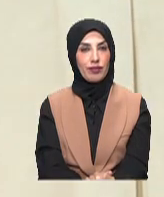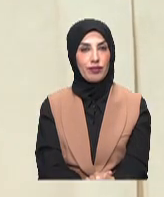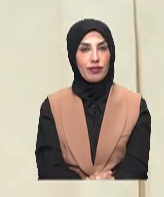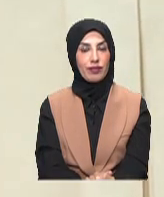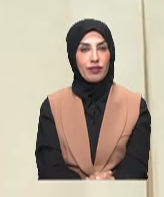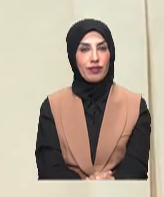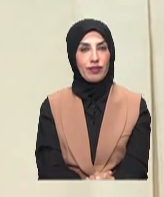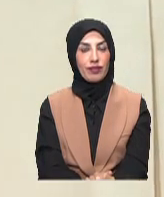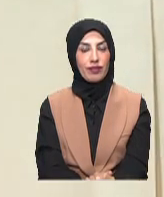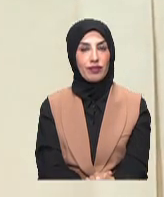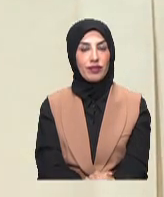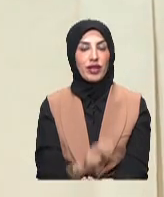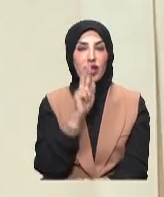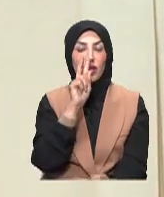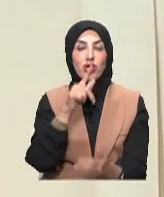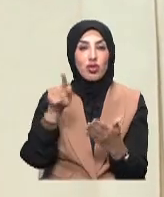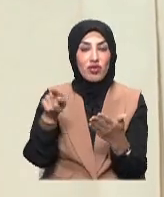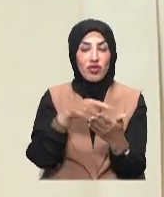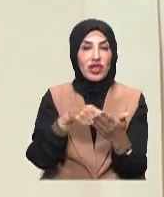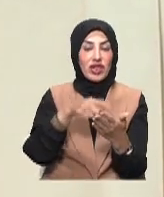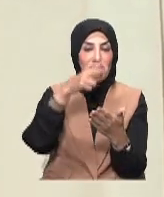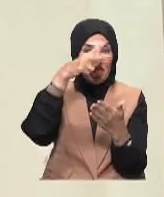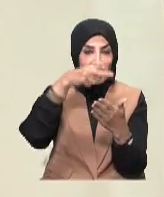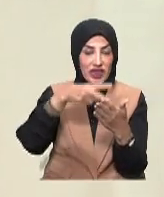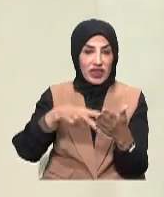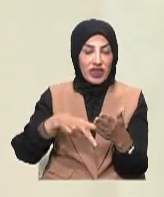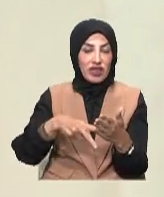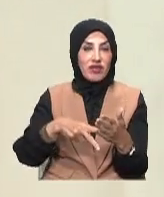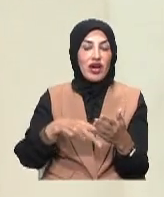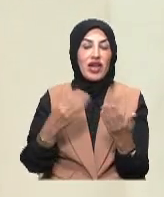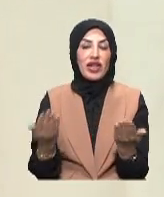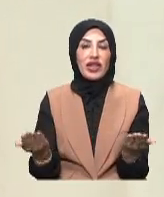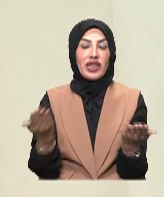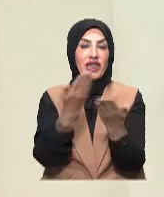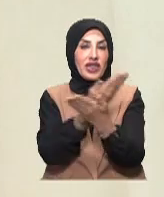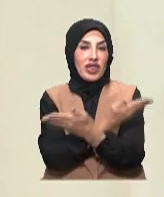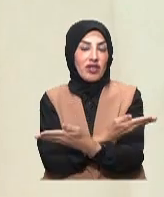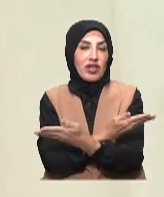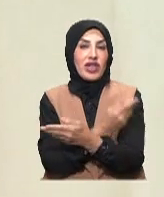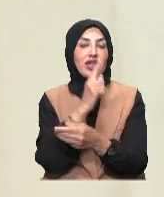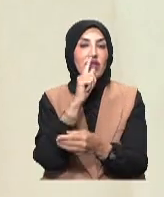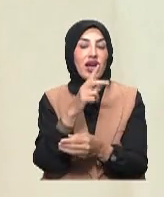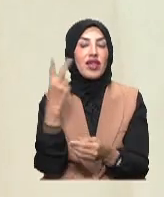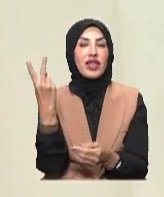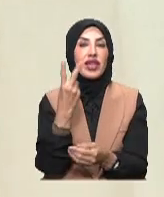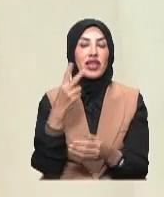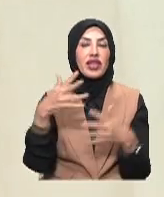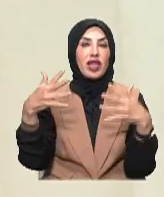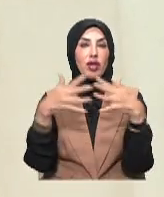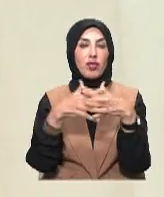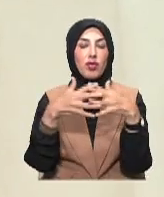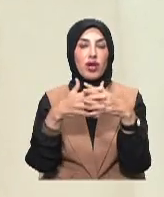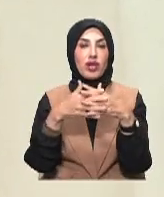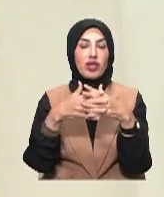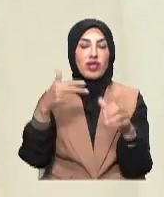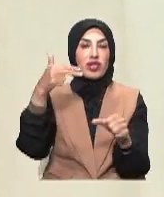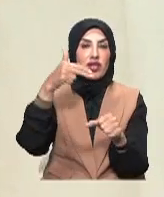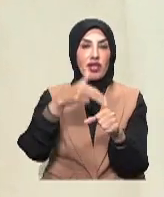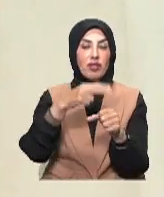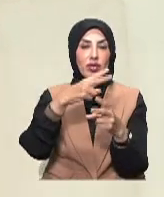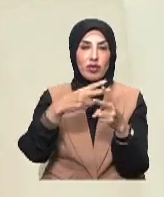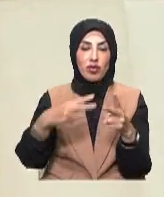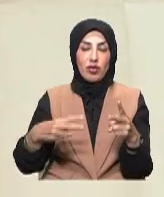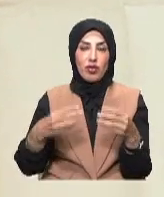جاسم اتفاقيه استراتيجيه مدتها عامين مبرمه بين مؤسسه الكويتيه ومؤسسه النفط